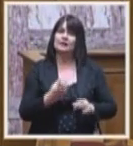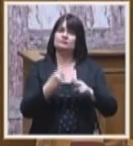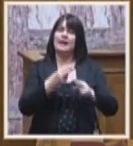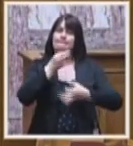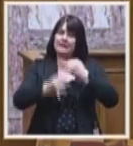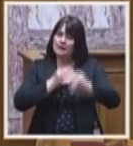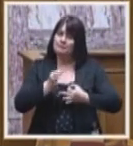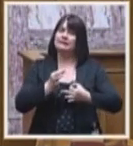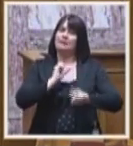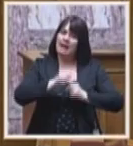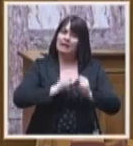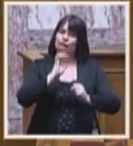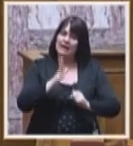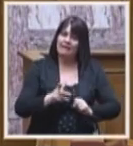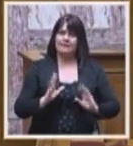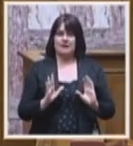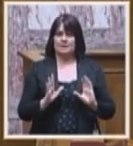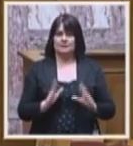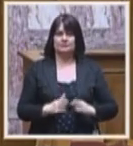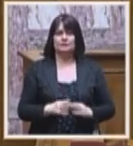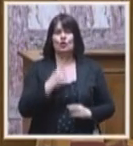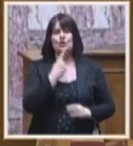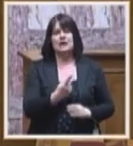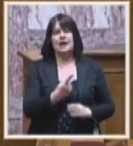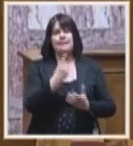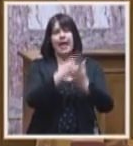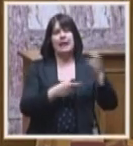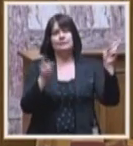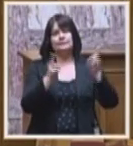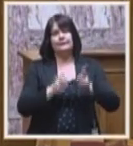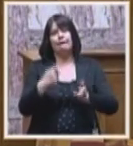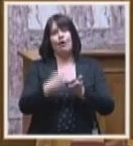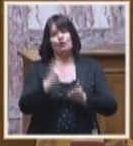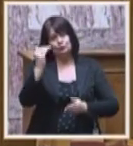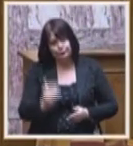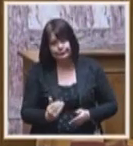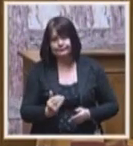επιχειρήματα. Όχι λέγοντας ότι θα μειώσουμε τα ελλείμματα μειώνοντας τους φόρους,